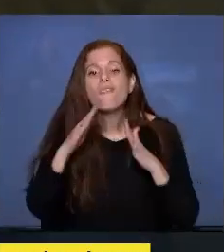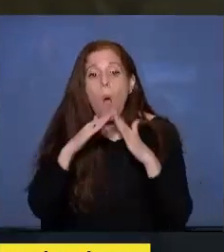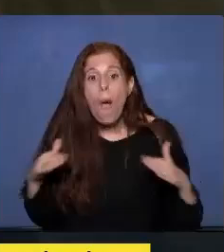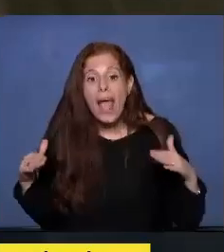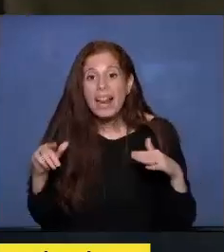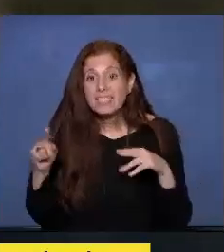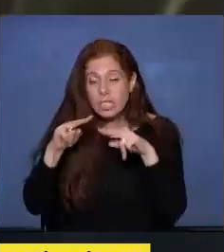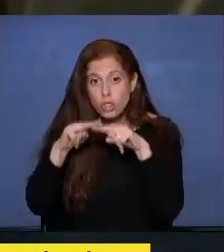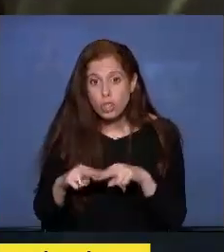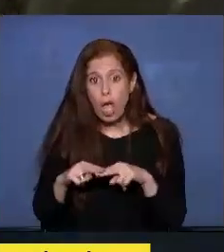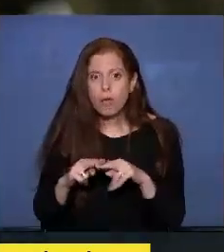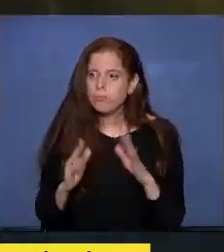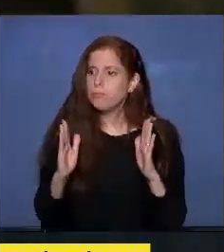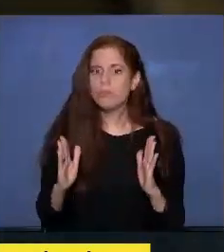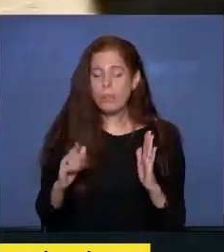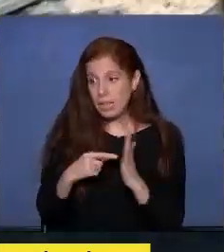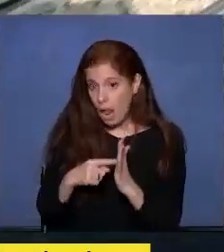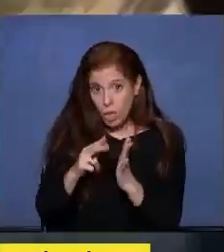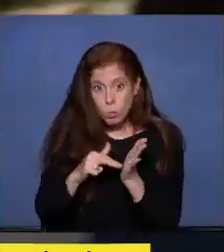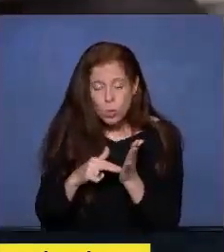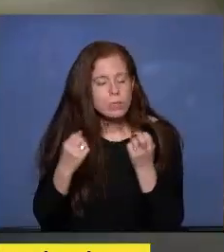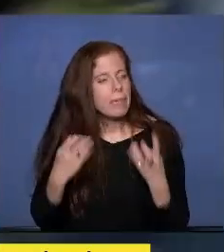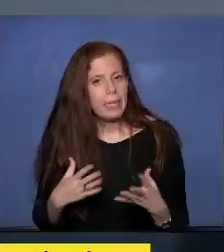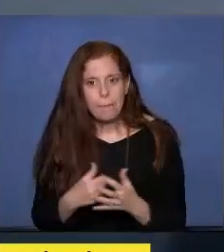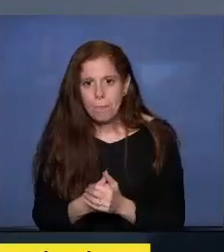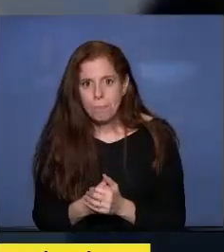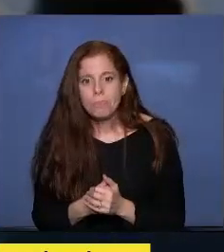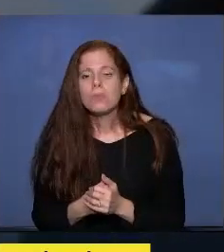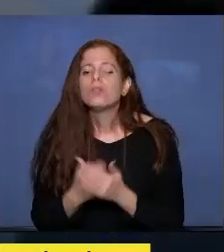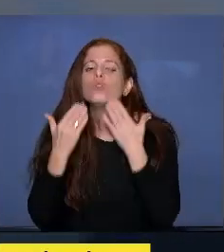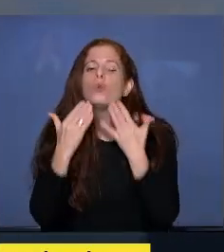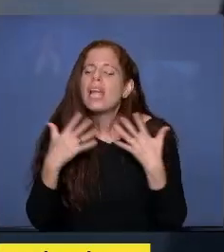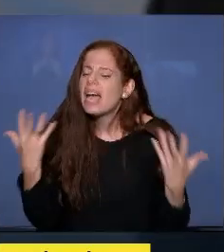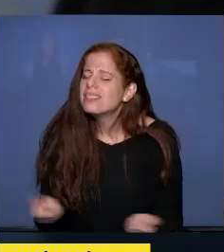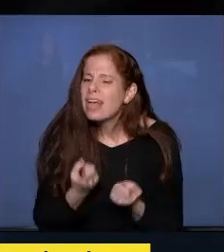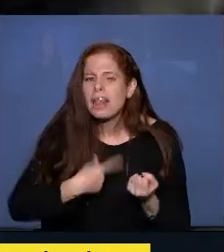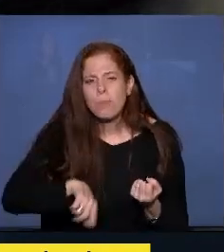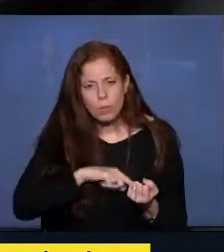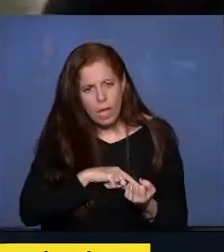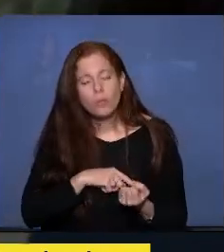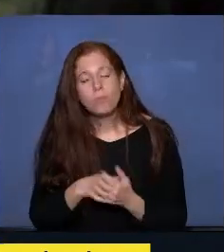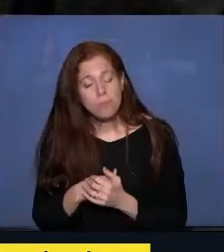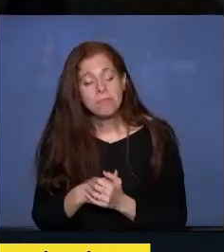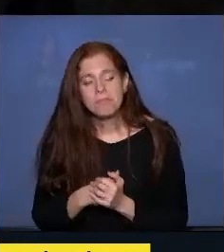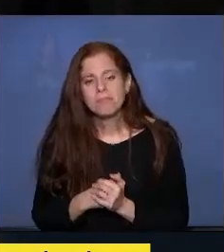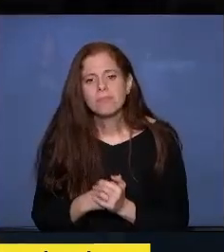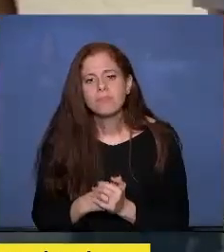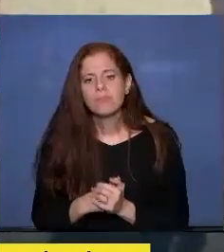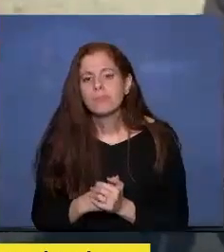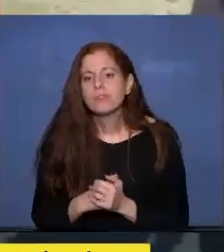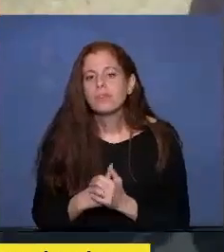והאוהל הזה נשאר עומד, אני רואה תמונות, כאילו זה מדהים. תודה, הצלתם אותנו, כאלה וואטסאפים. איך זה, אין להם